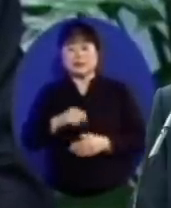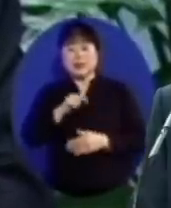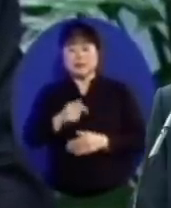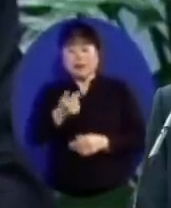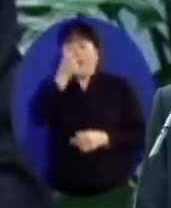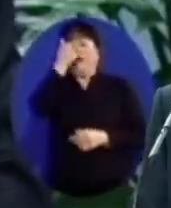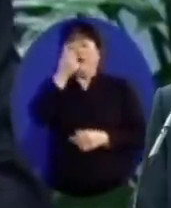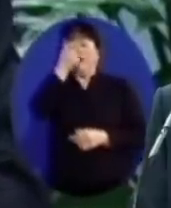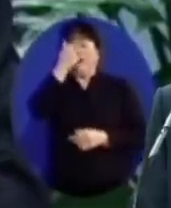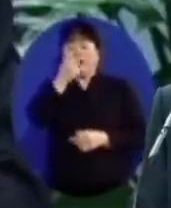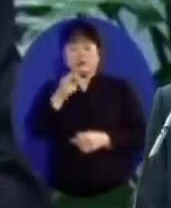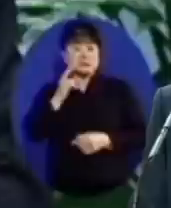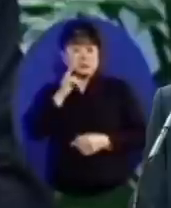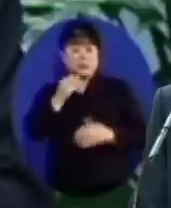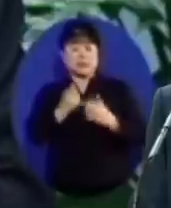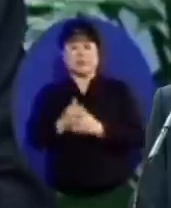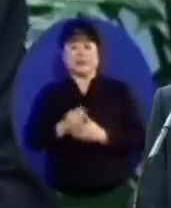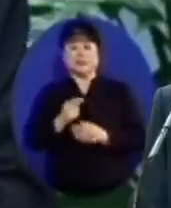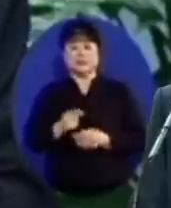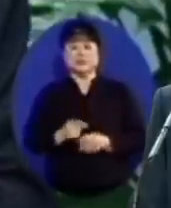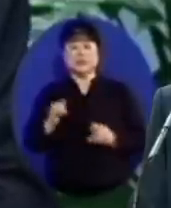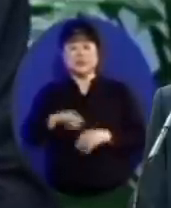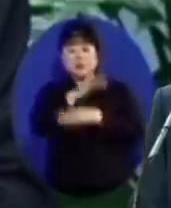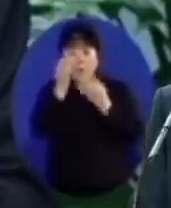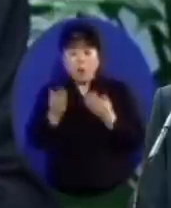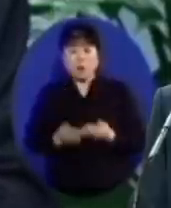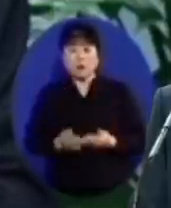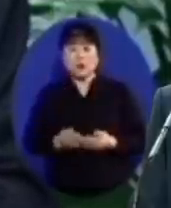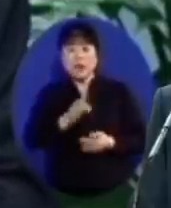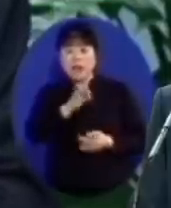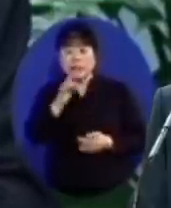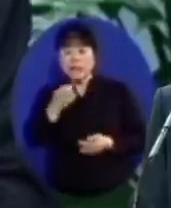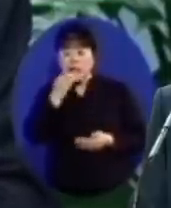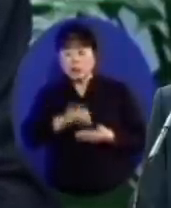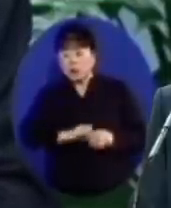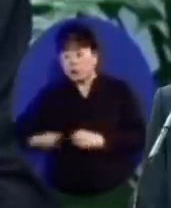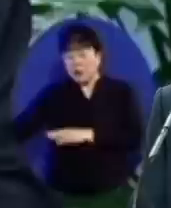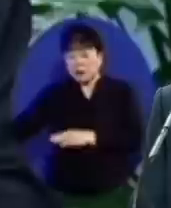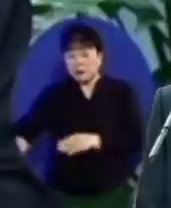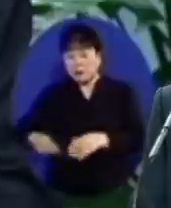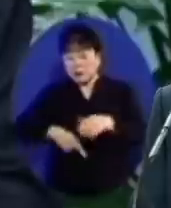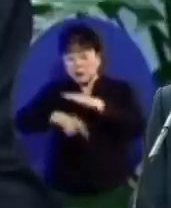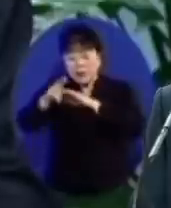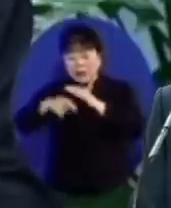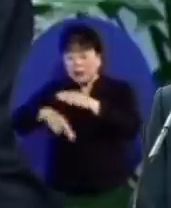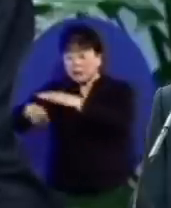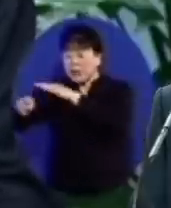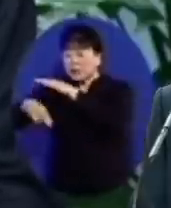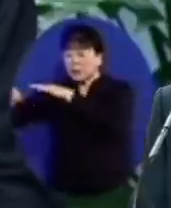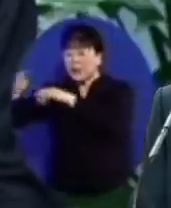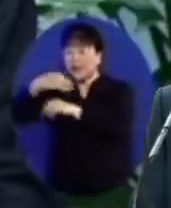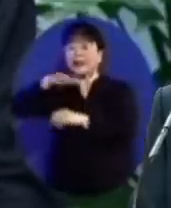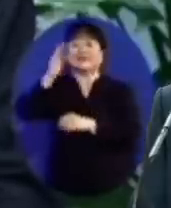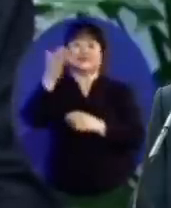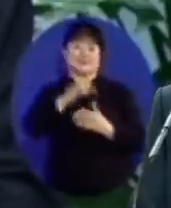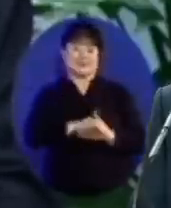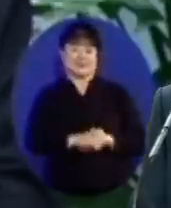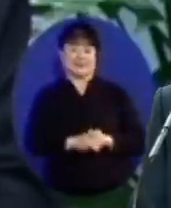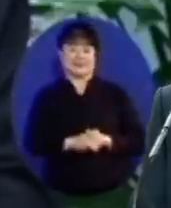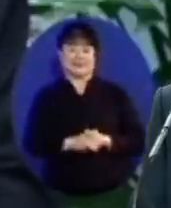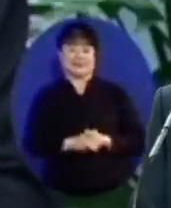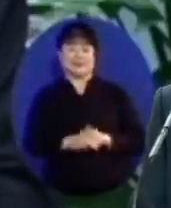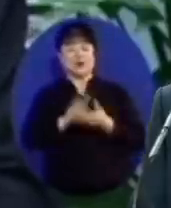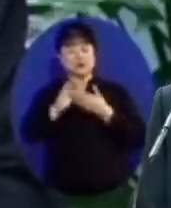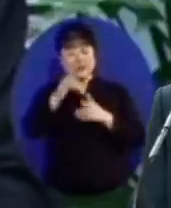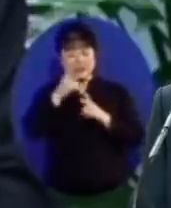가책이 불같이 타올라서 한 사람 한 사람씩 모두 다 돌멩이를 버려두고 도망을 치고 마는 것입니다. 한참